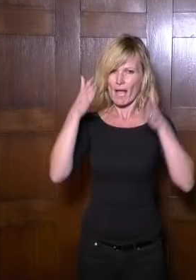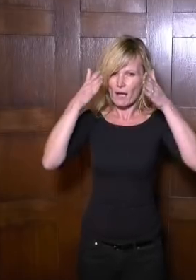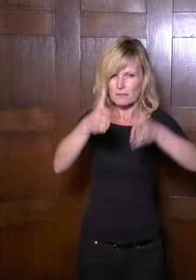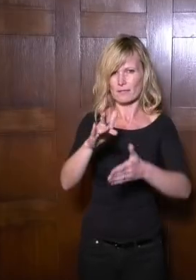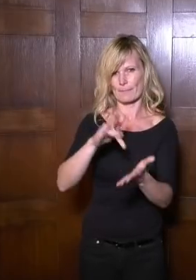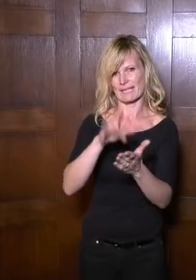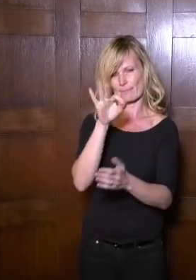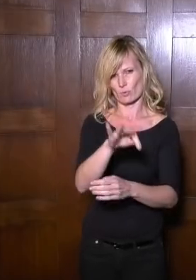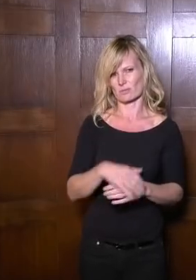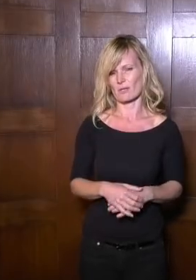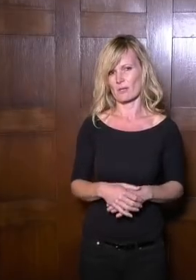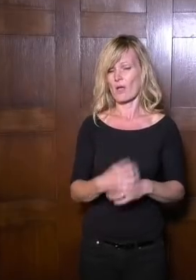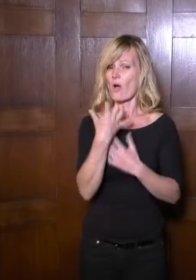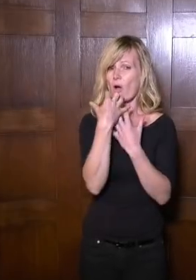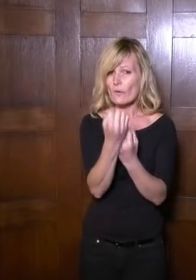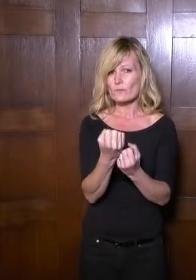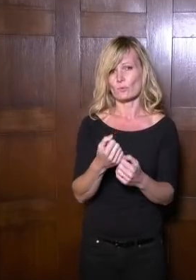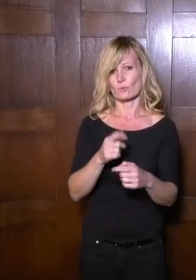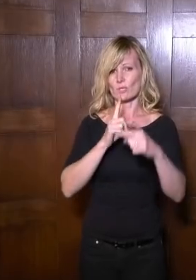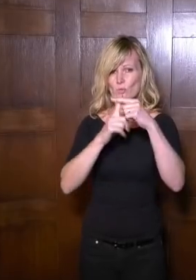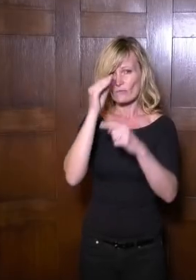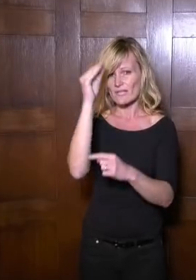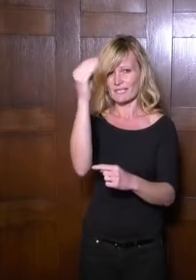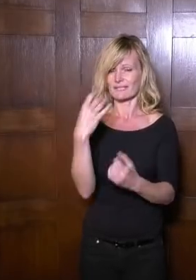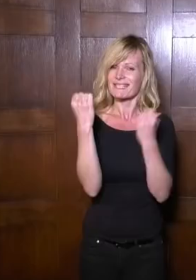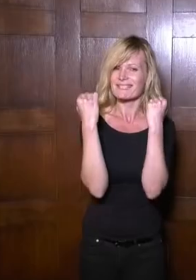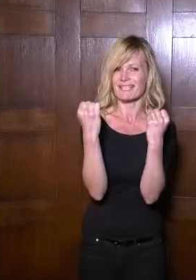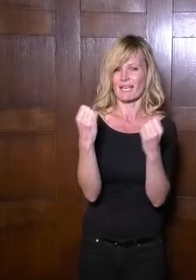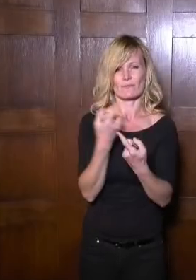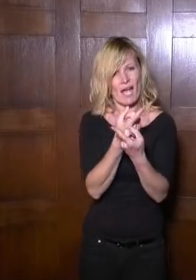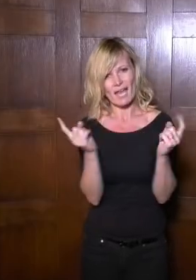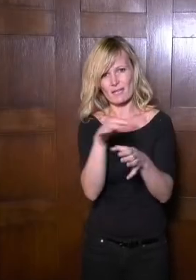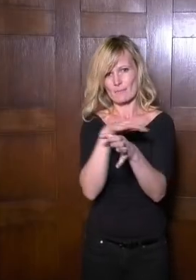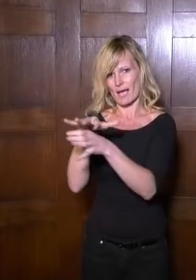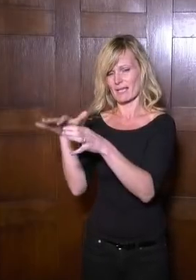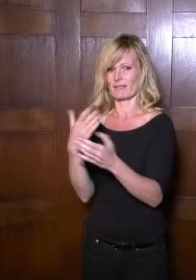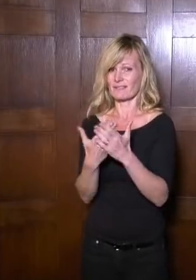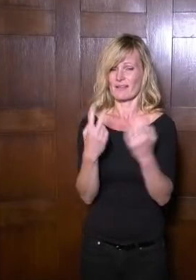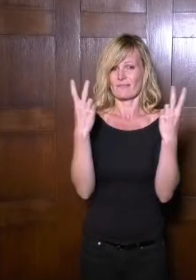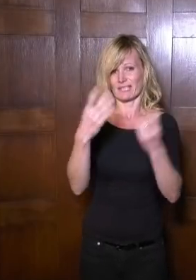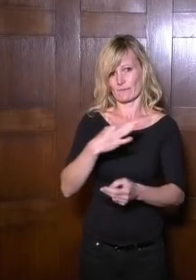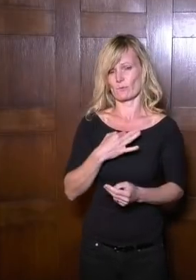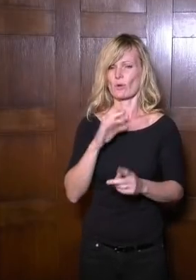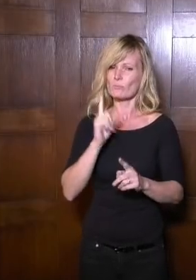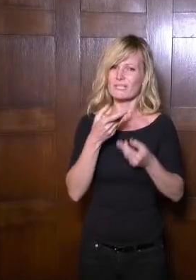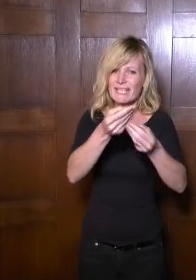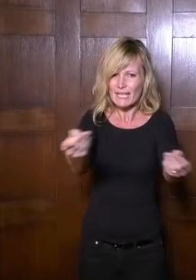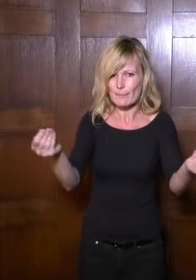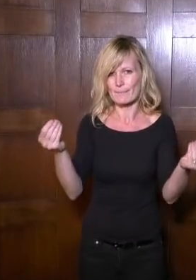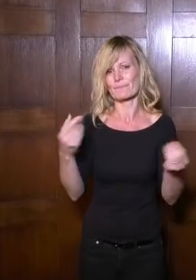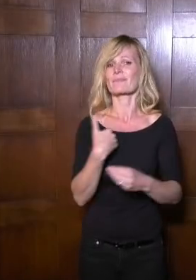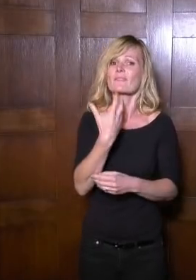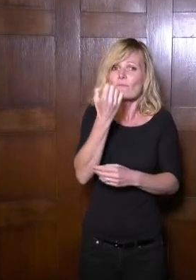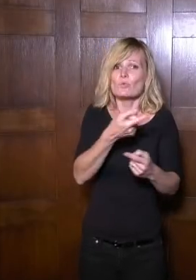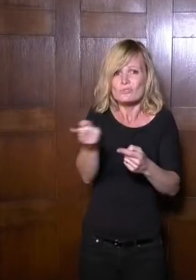müssen Hoffnung, Zuversicht und Sicherheit in all den Bereichen, die uns hier wichtig sind, vermitteln. Wir möchten, dass die Leute in die